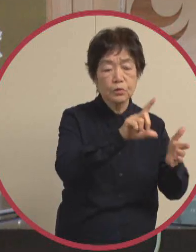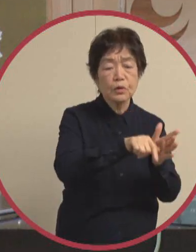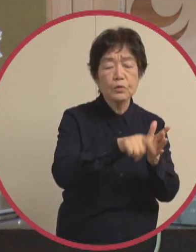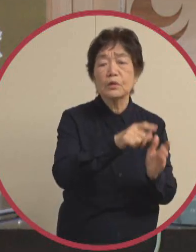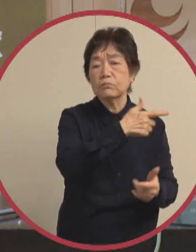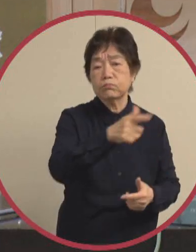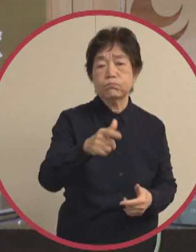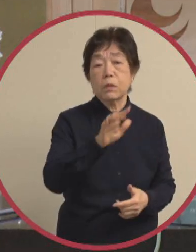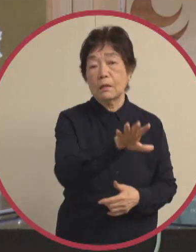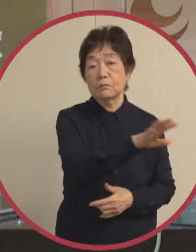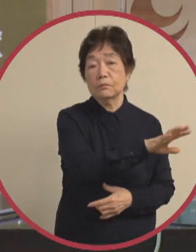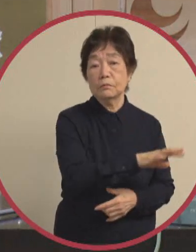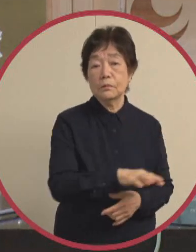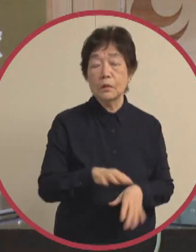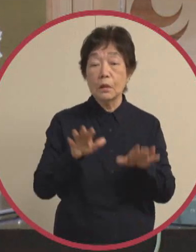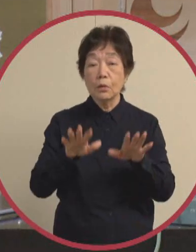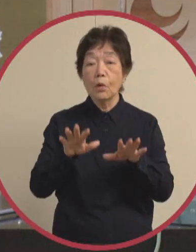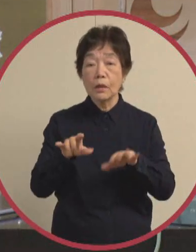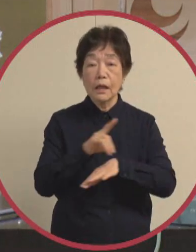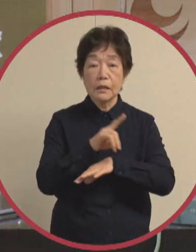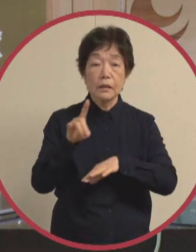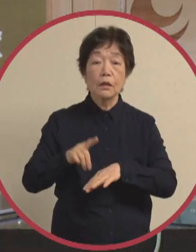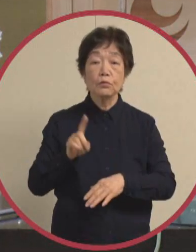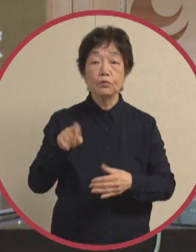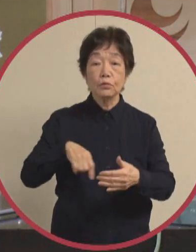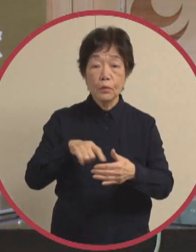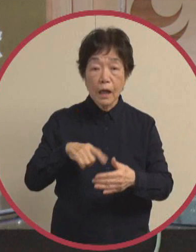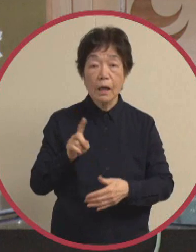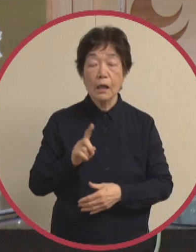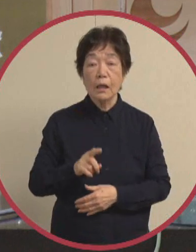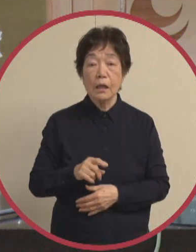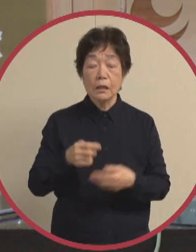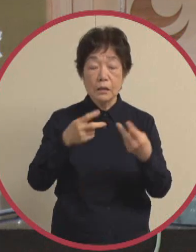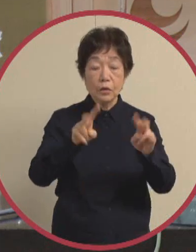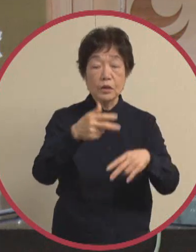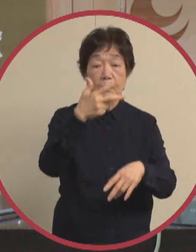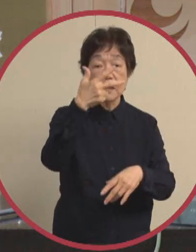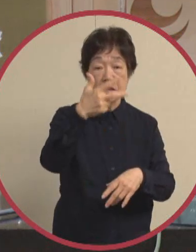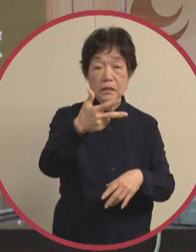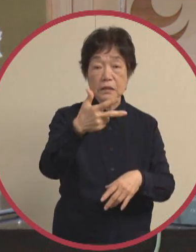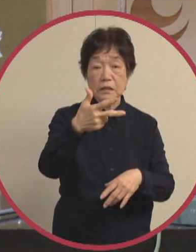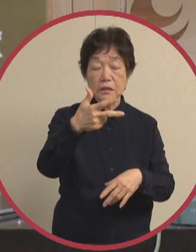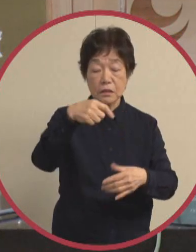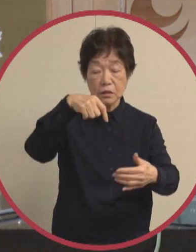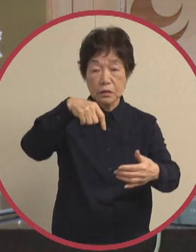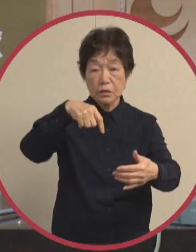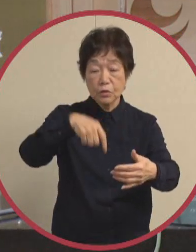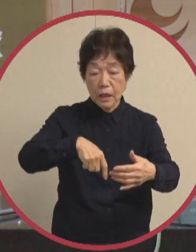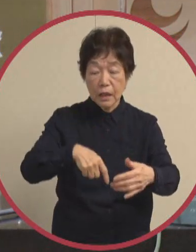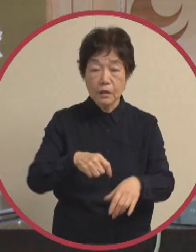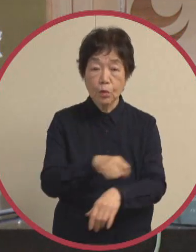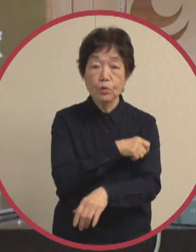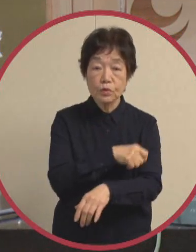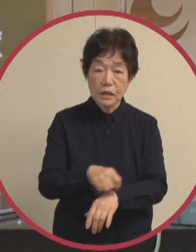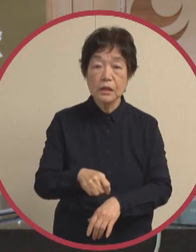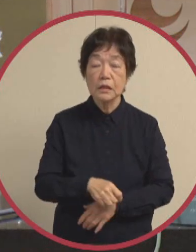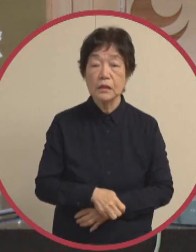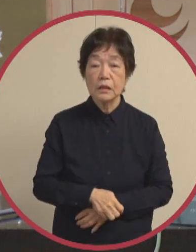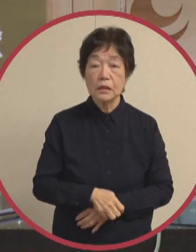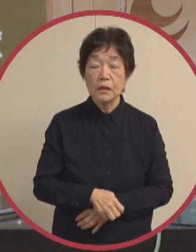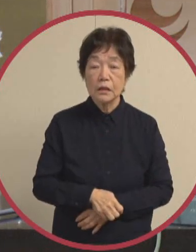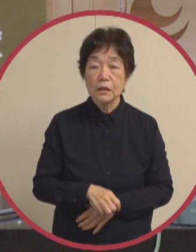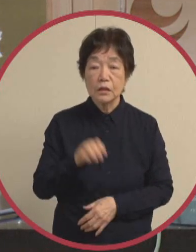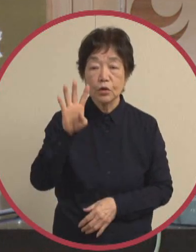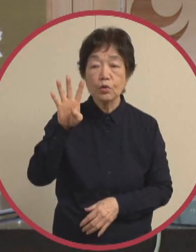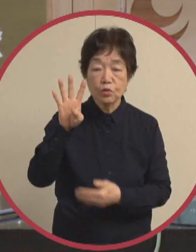の今回企画した時には、広島市の中で特にこの4